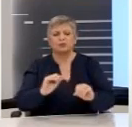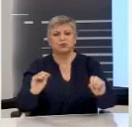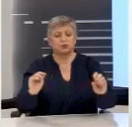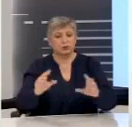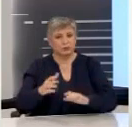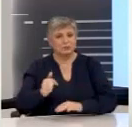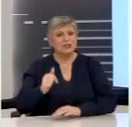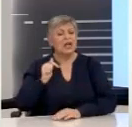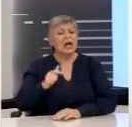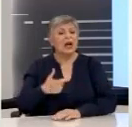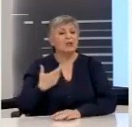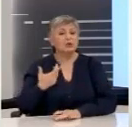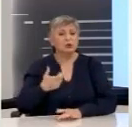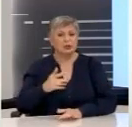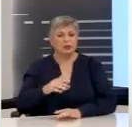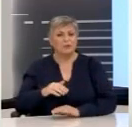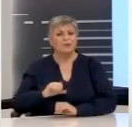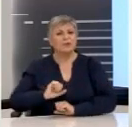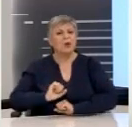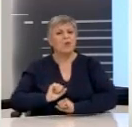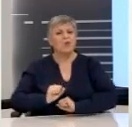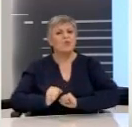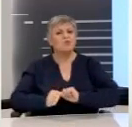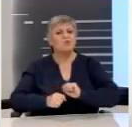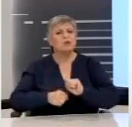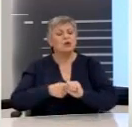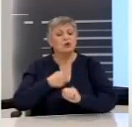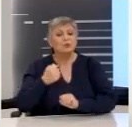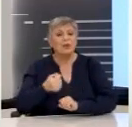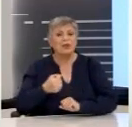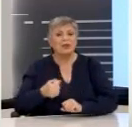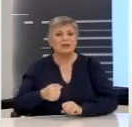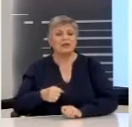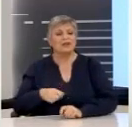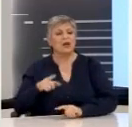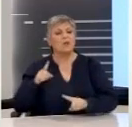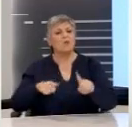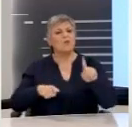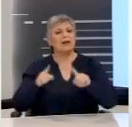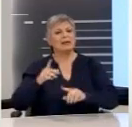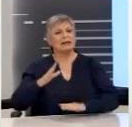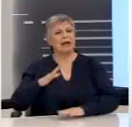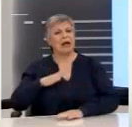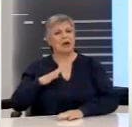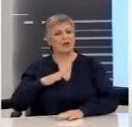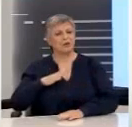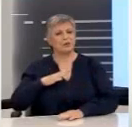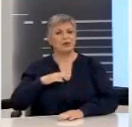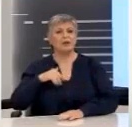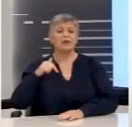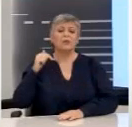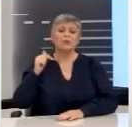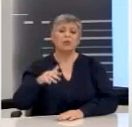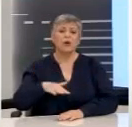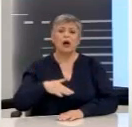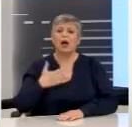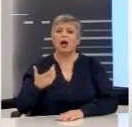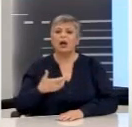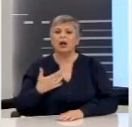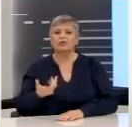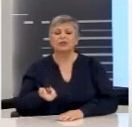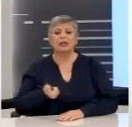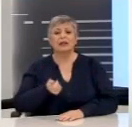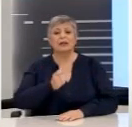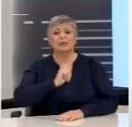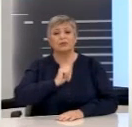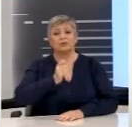προσπαθούσανε με νύχια και με δόντια κάποιοι που φτιάχνουν καριέρα στη δημοσιογραφία με την Πετρελοκυλίδα και κάποια άλλη